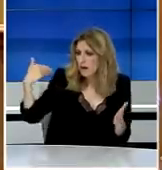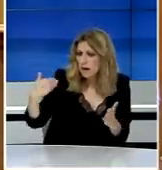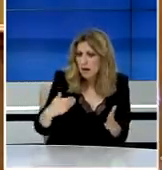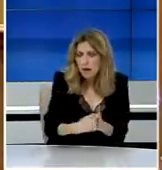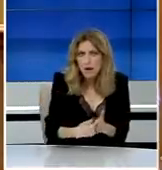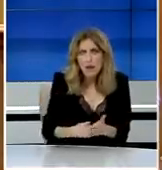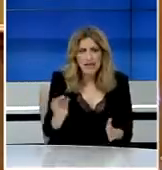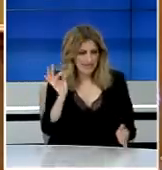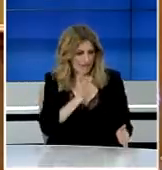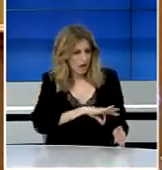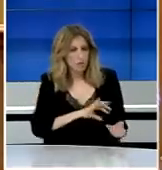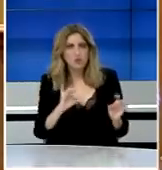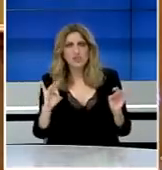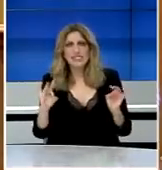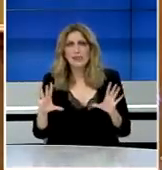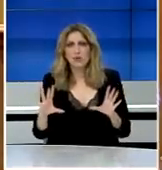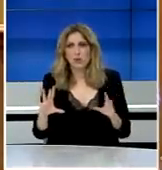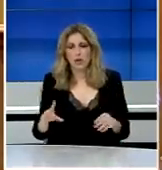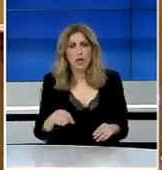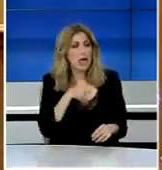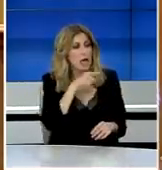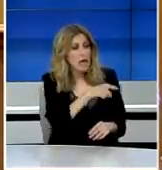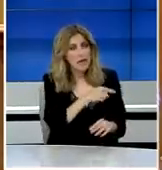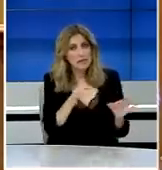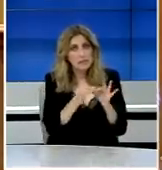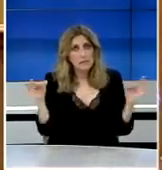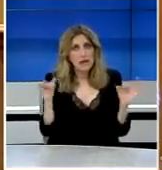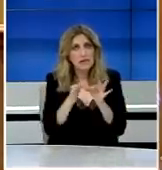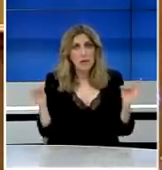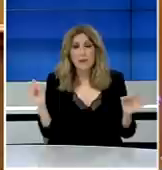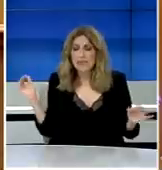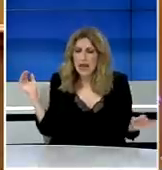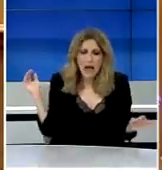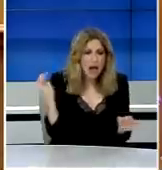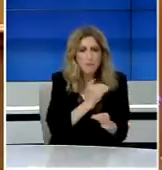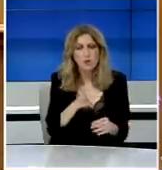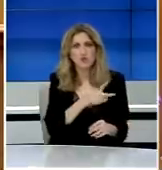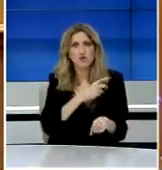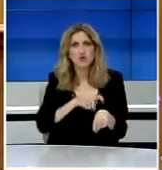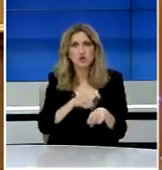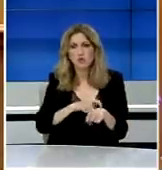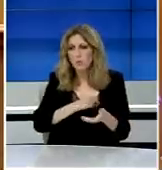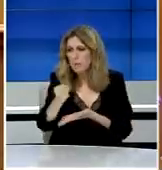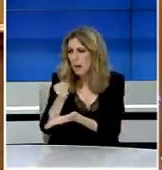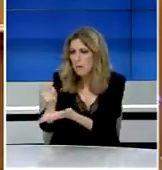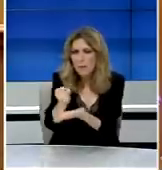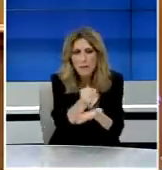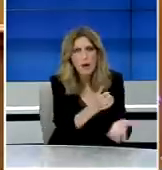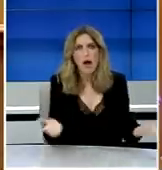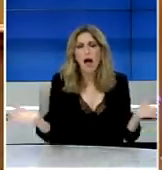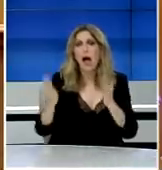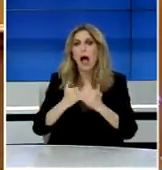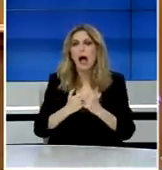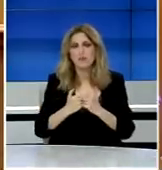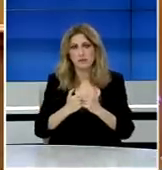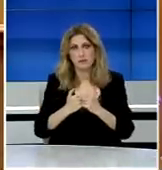πήρατε μέτρα εμπρός το βαρός, εφόσον δεν κινηθήκατε έγκαιρα και με γενναιότητα για να καλύψετε τη μεγάλη